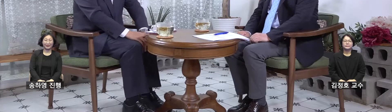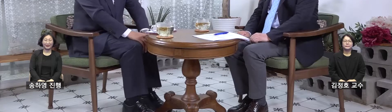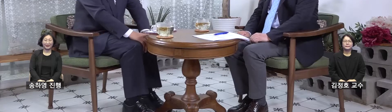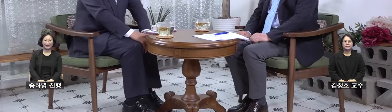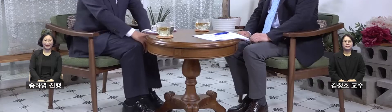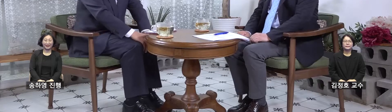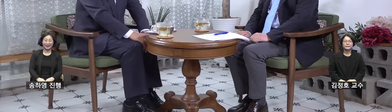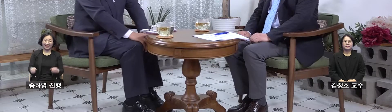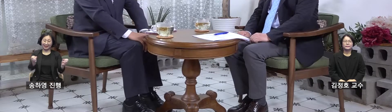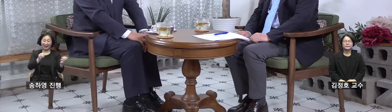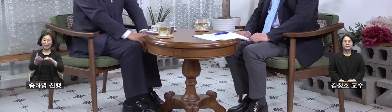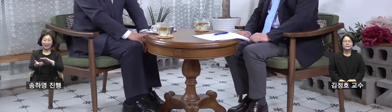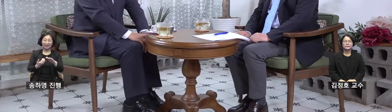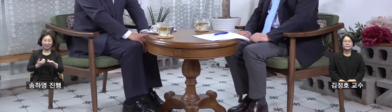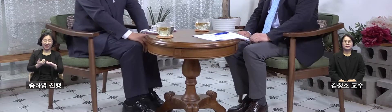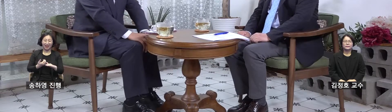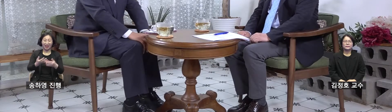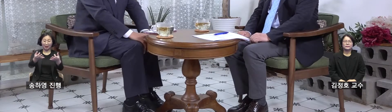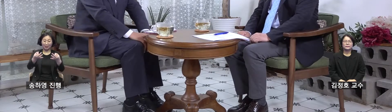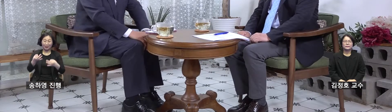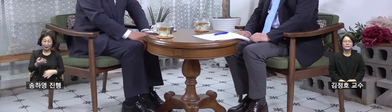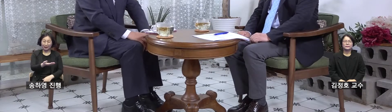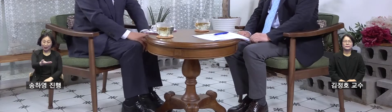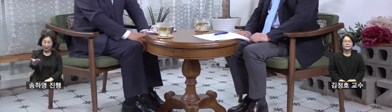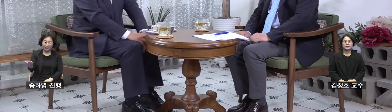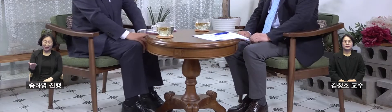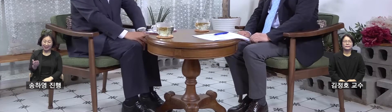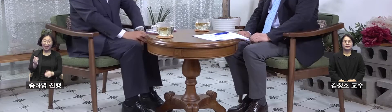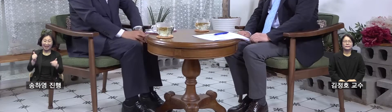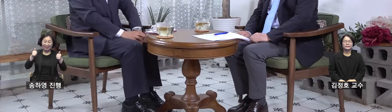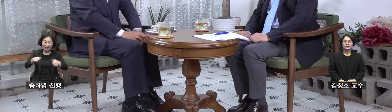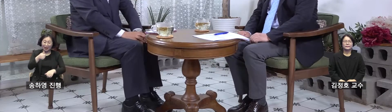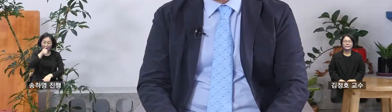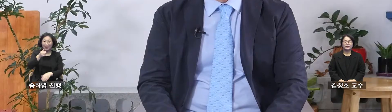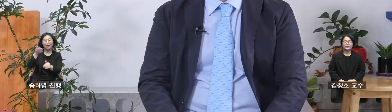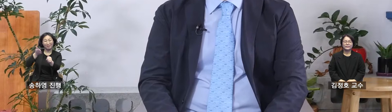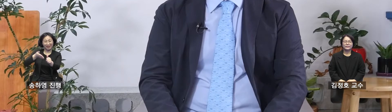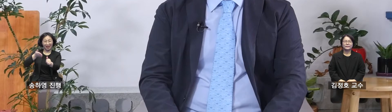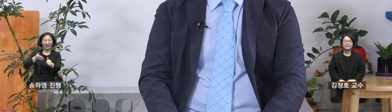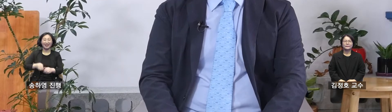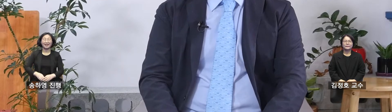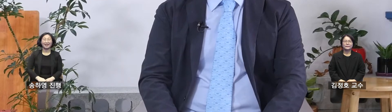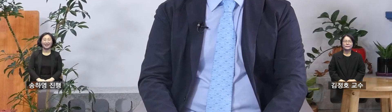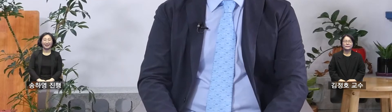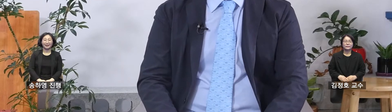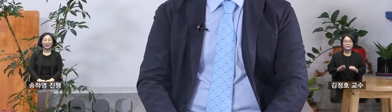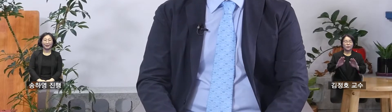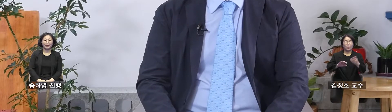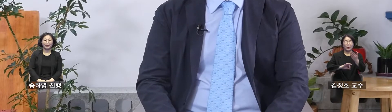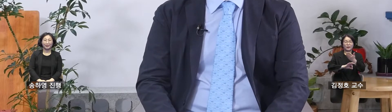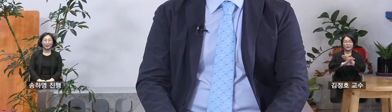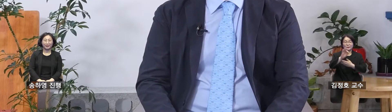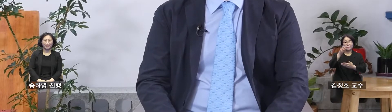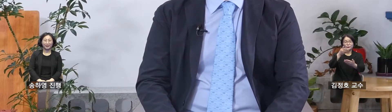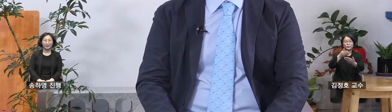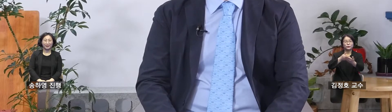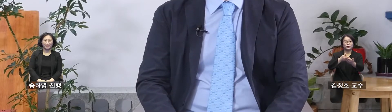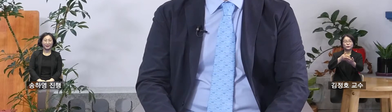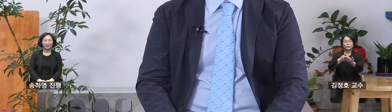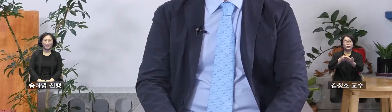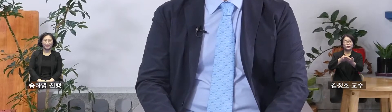대답에 앞서서요. 네. 시청자 여러분들께 네. 인사 말씀 좀 부탁드릴까요? 네. 오늘 아침